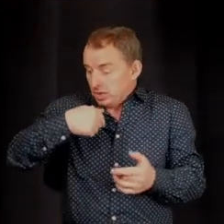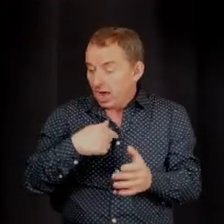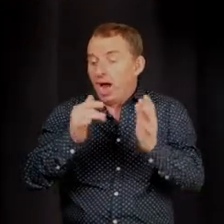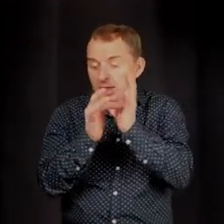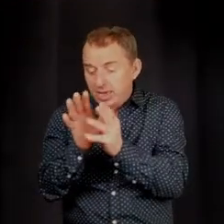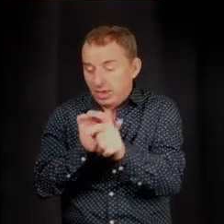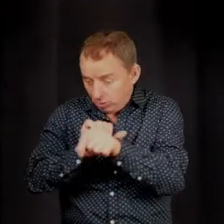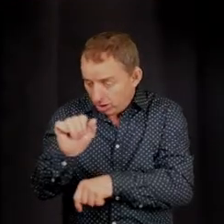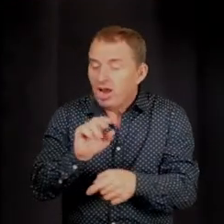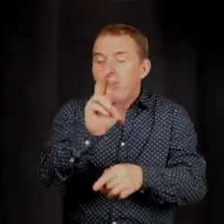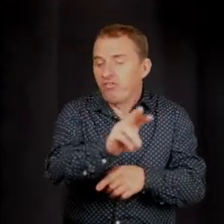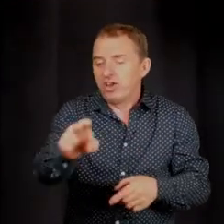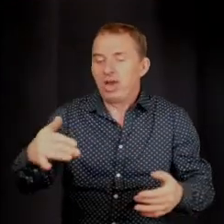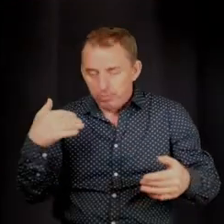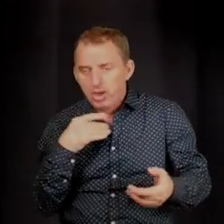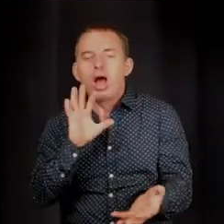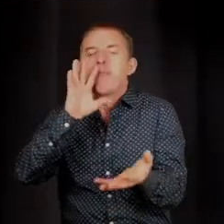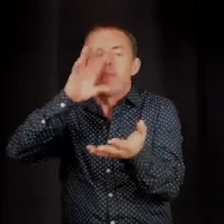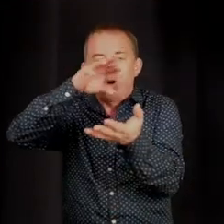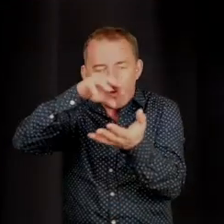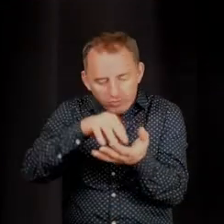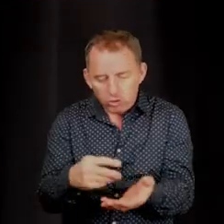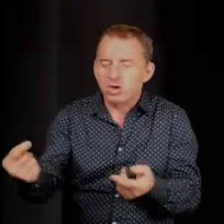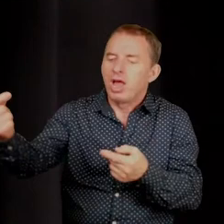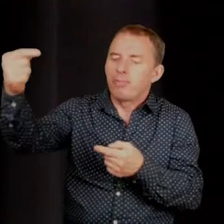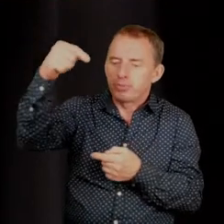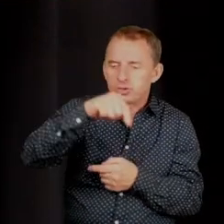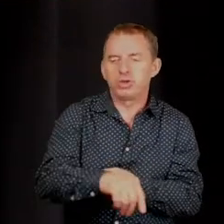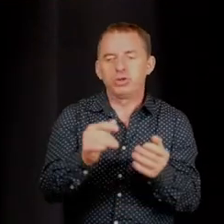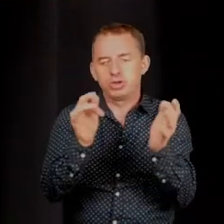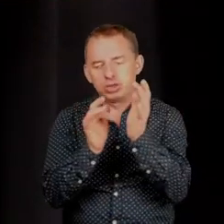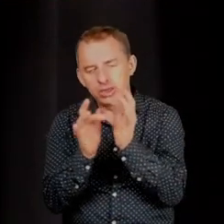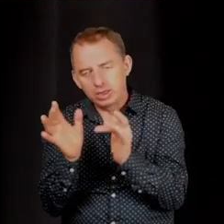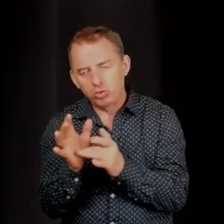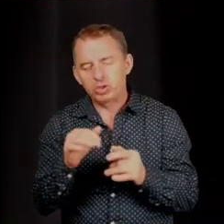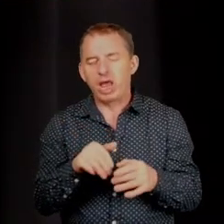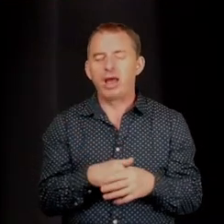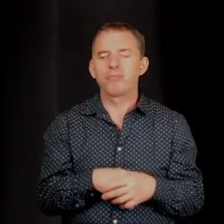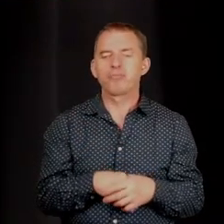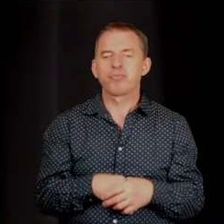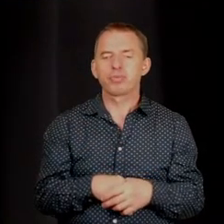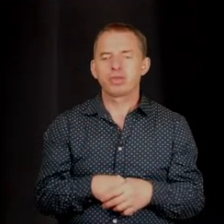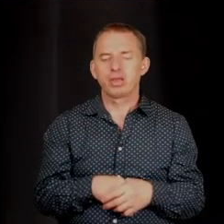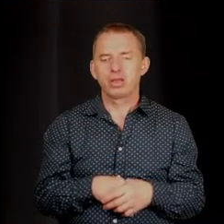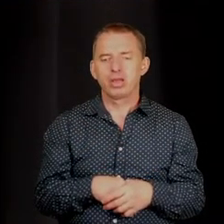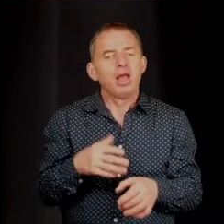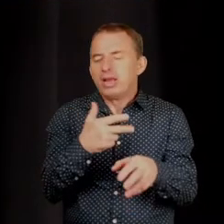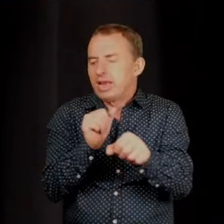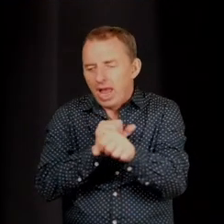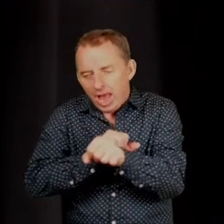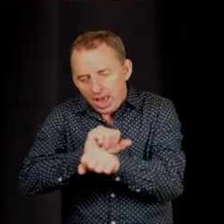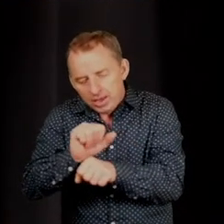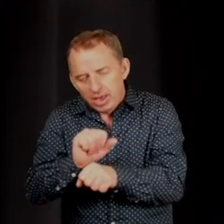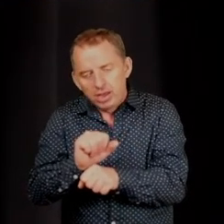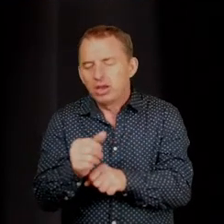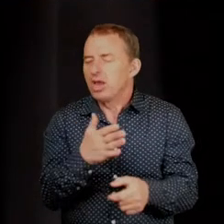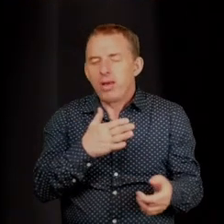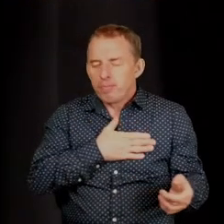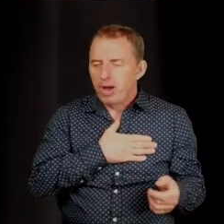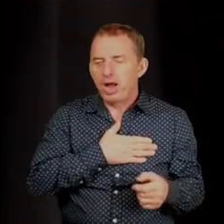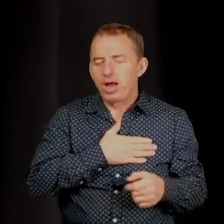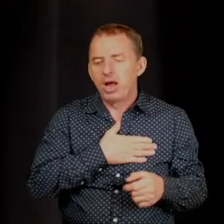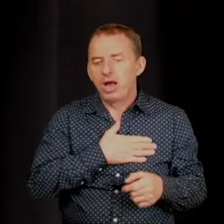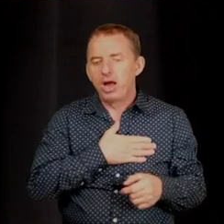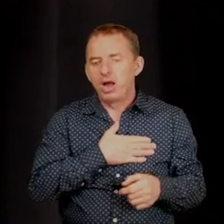second coming of Christ. Powtórne przyjście Jezusa. Is not based on idle speculation. Nie bazuje na jakichś